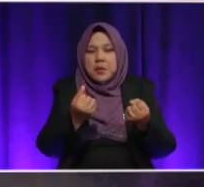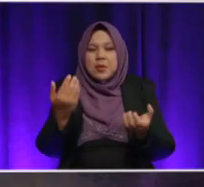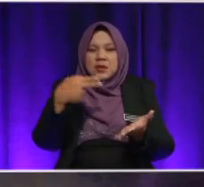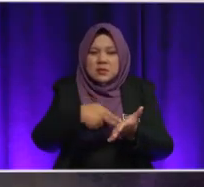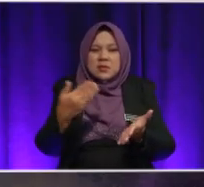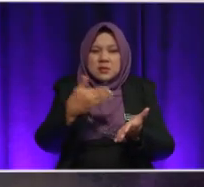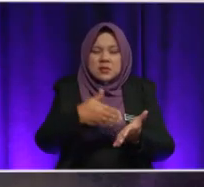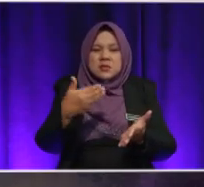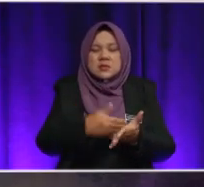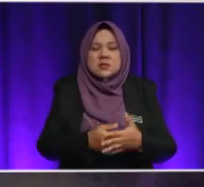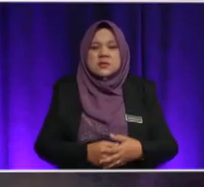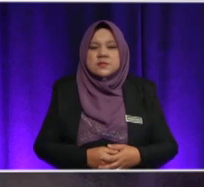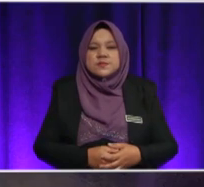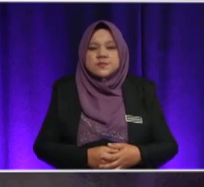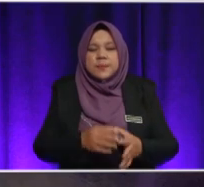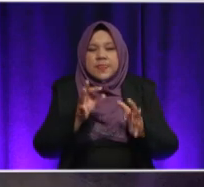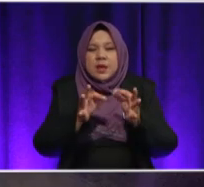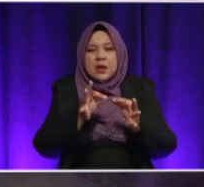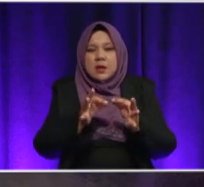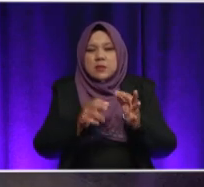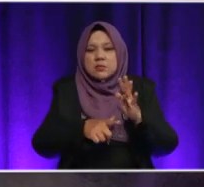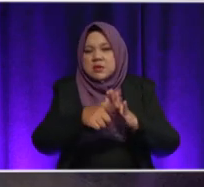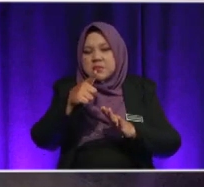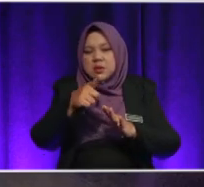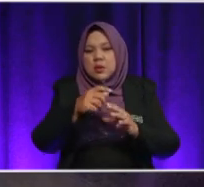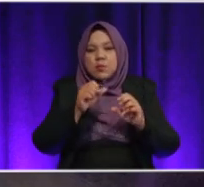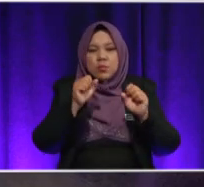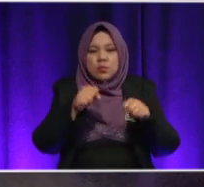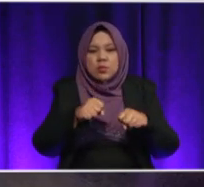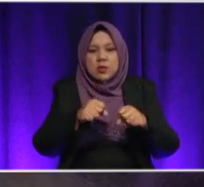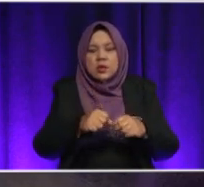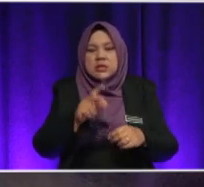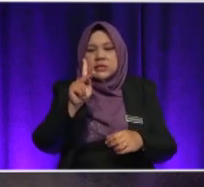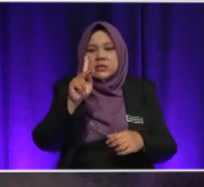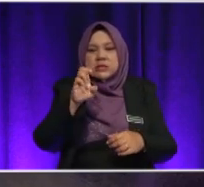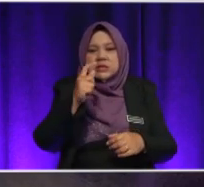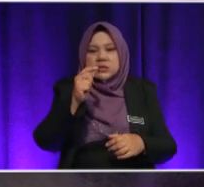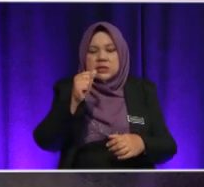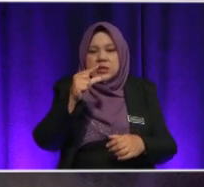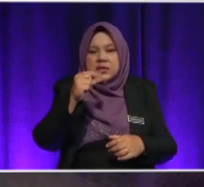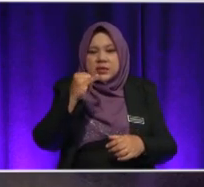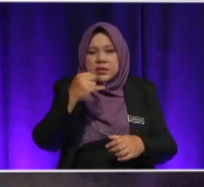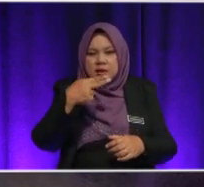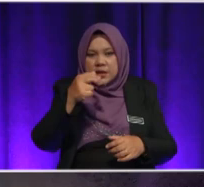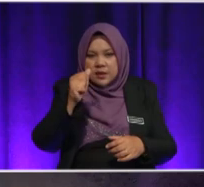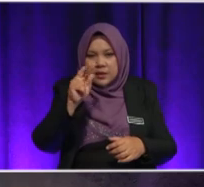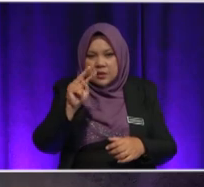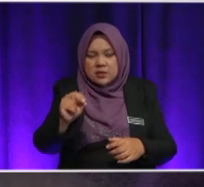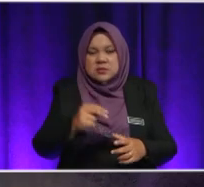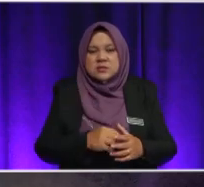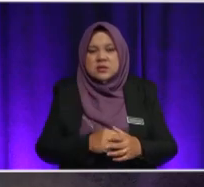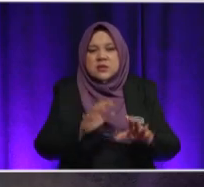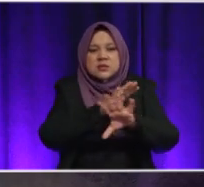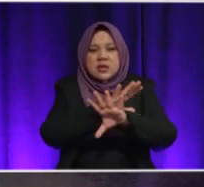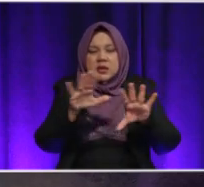bapak Kalau boleh ambil secara berlebihan ya boleh menyebabkan ketagihan jadi kita kena pastikan dalam kehidupan kita